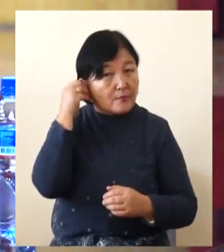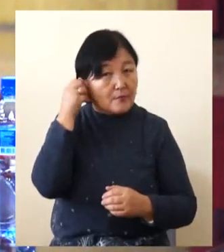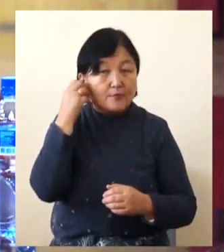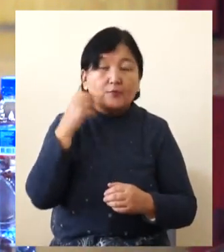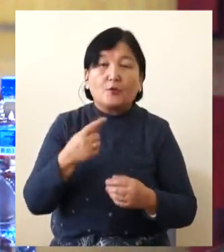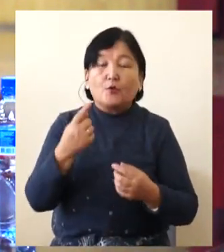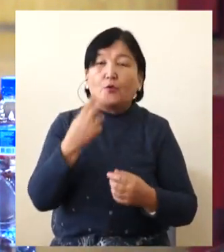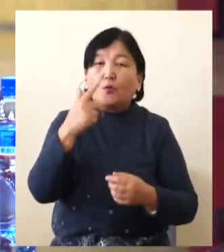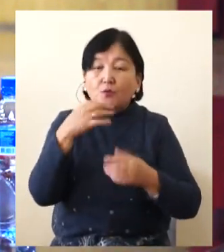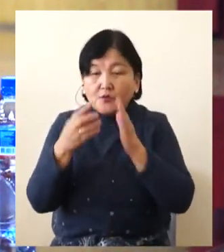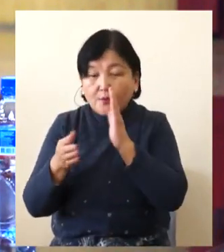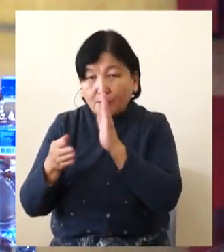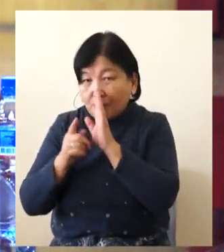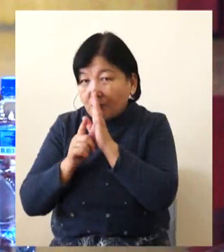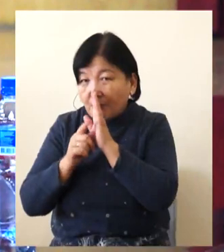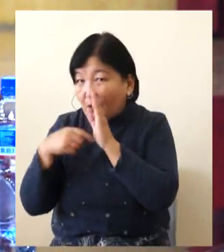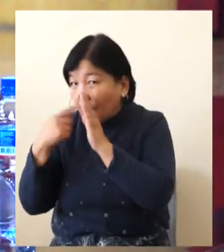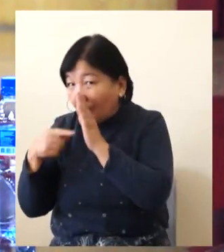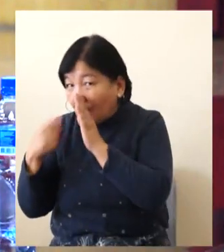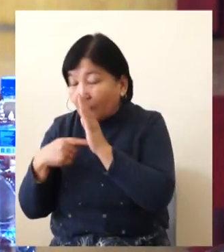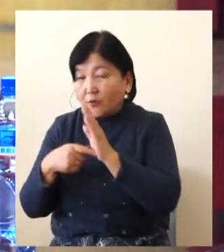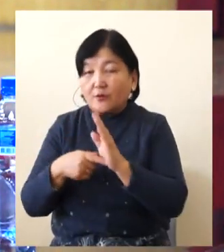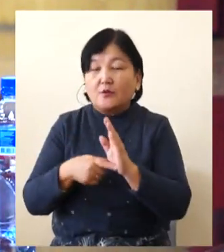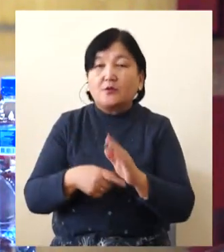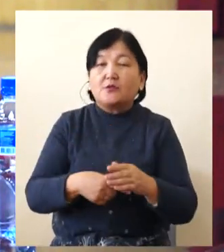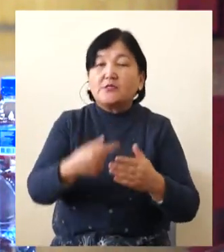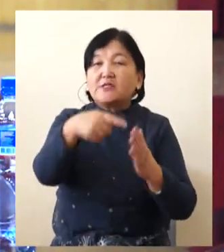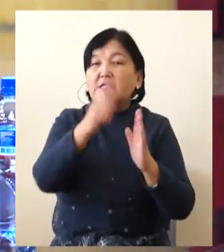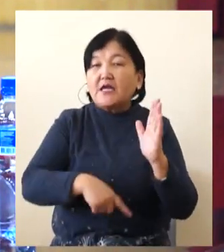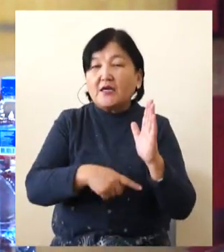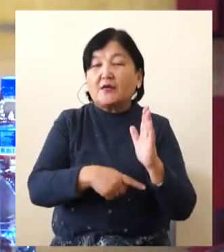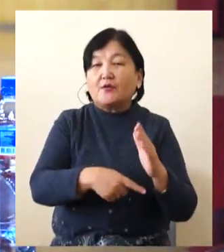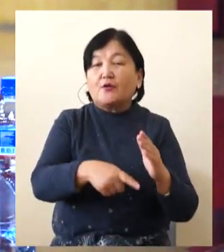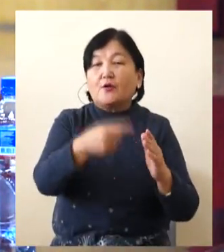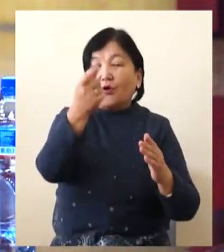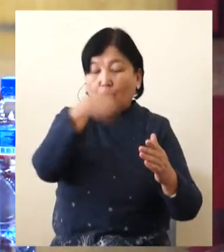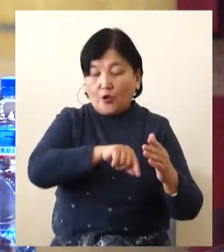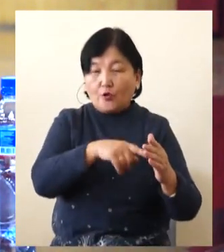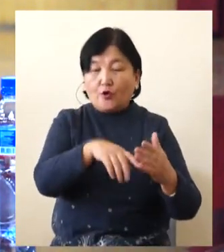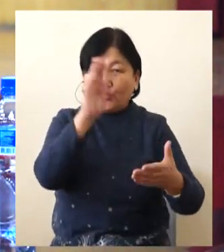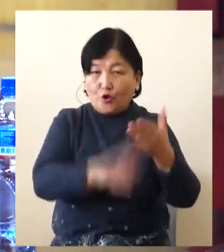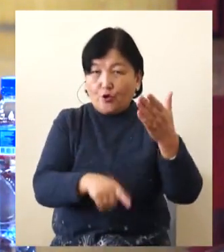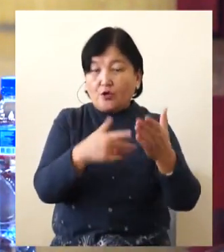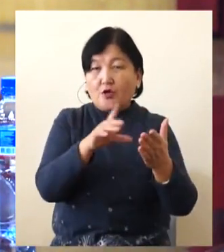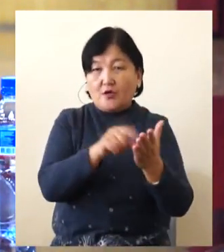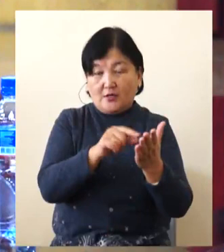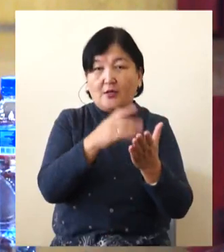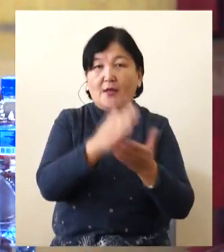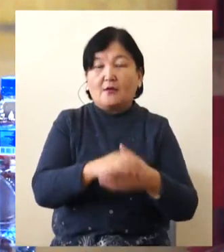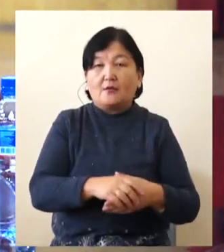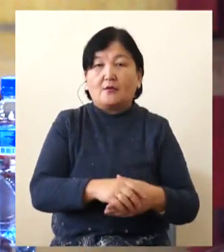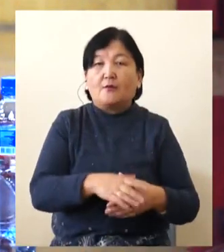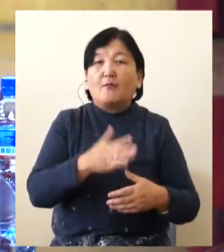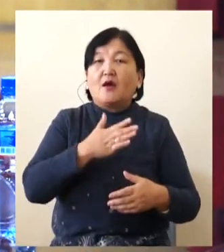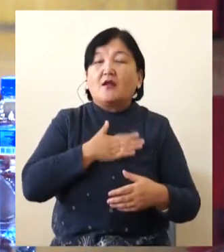Үгсэн хувилдахыг л аль нэг нь мэдэх юм бол сарынхын торгуулд орлогоор нь торох хэрэгтэй байхгүй. Америк тэгж салсан да. А манайх бол